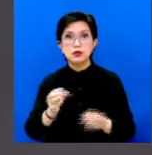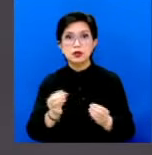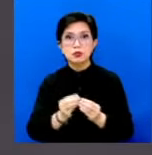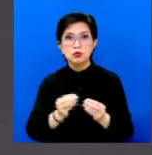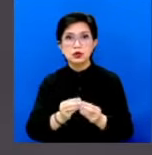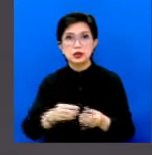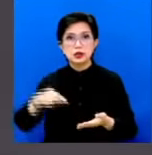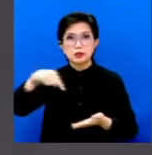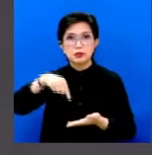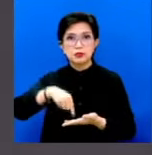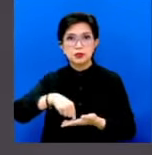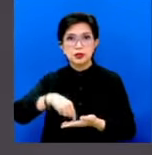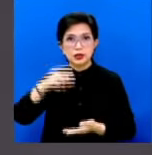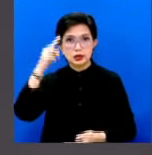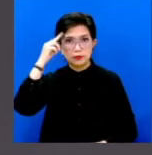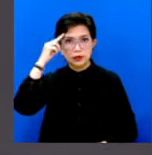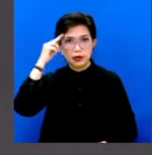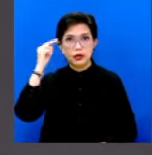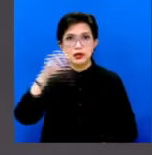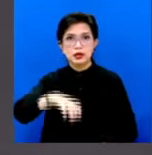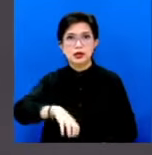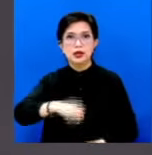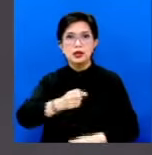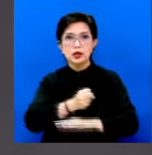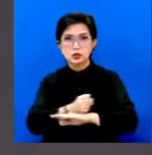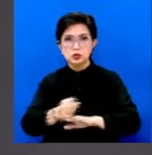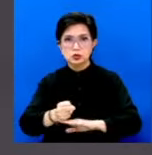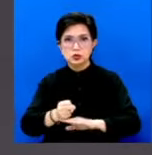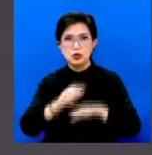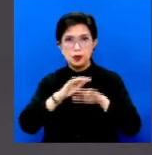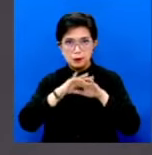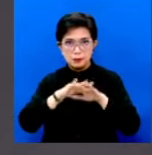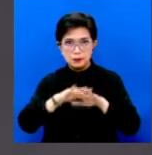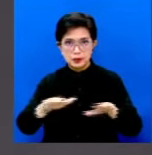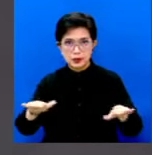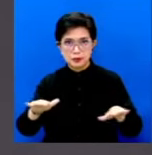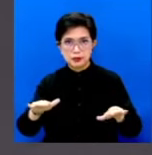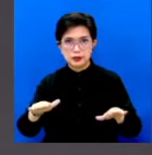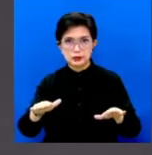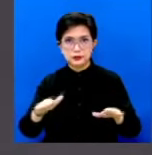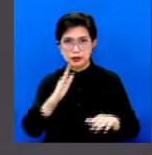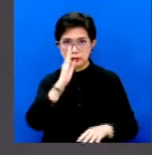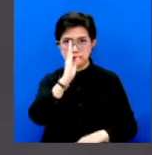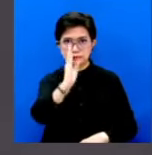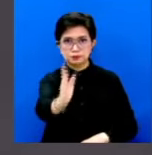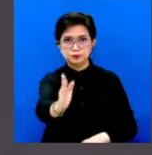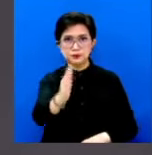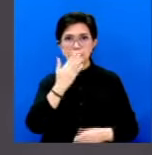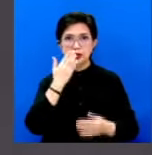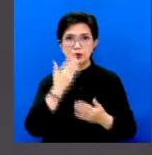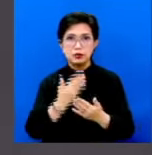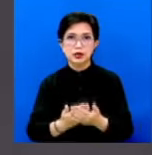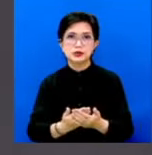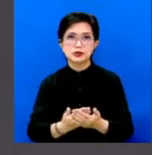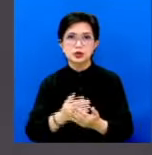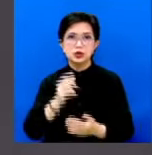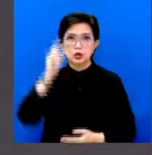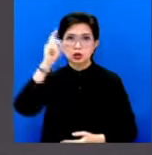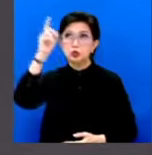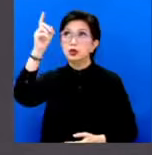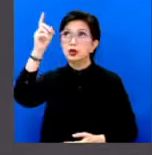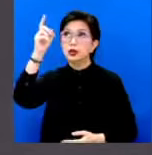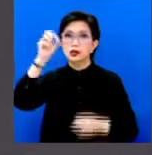pemilihan kepala daerah di Kabupaten Sorong yang bermartabat dan juga berintegritas. Terima kasih, kiranya Tuhan Yang